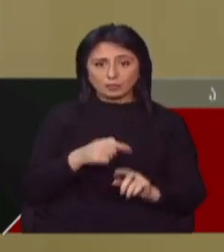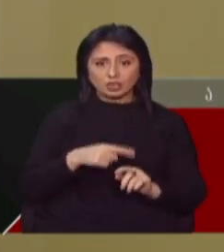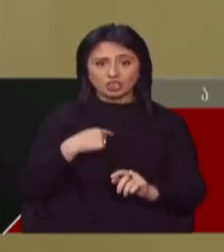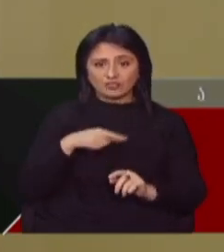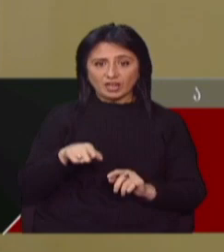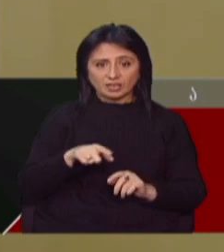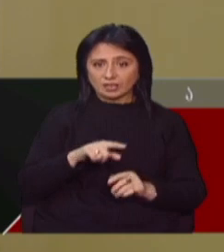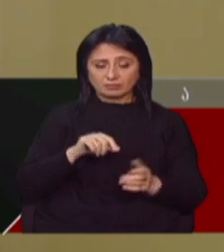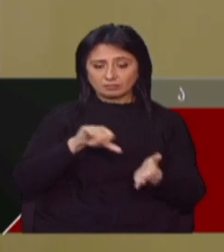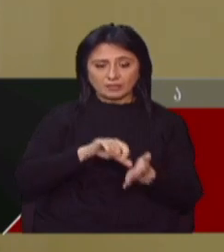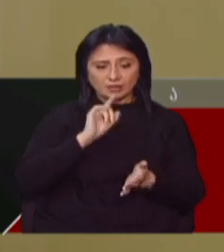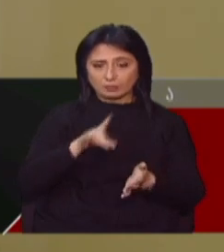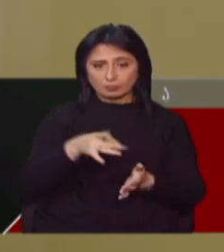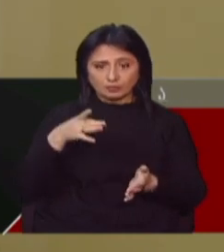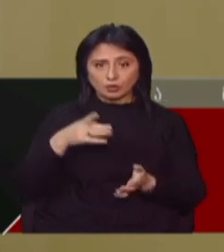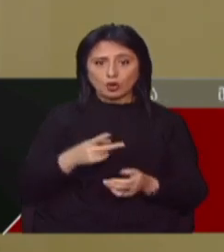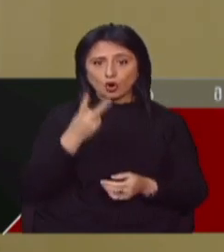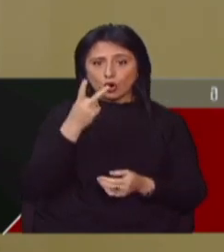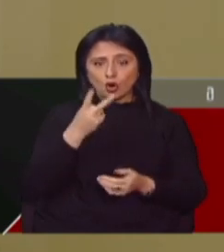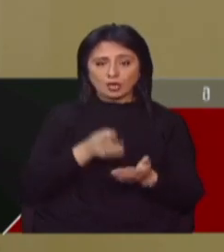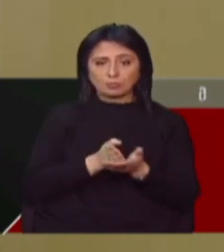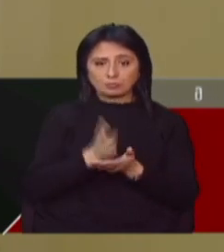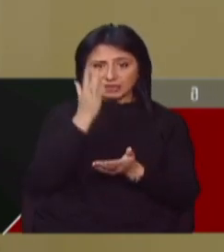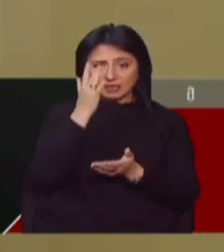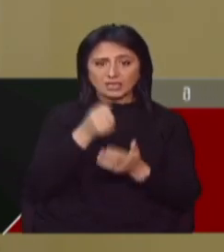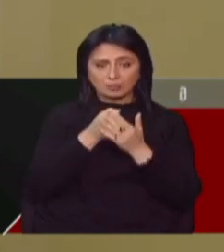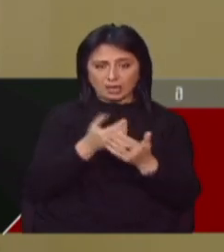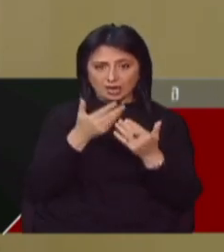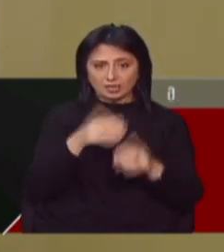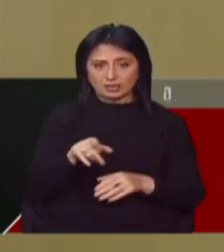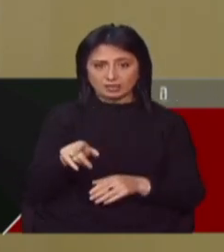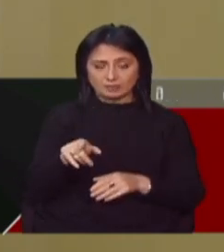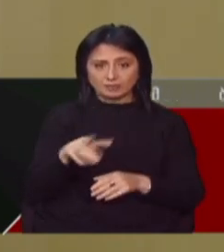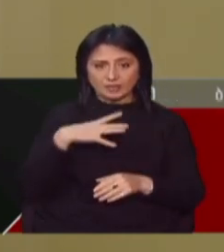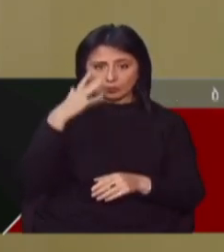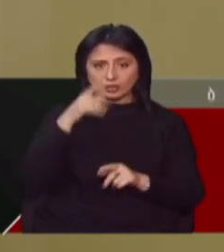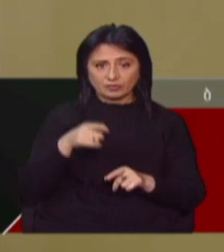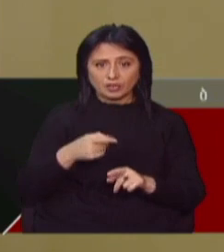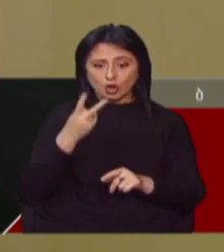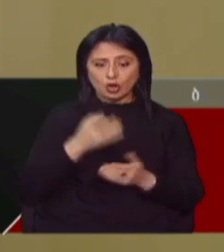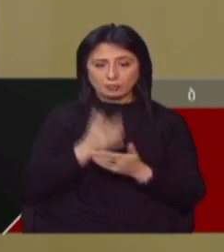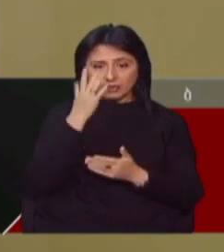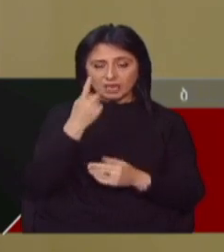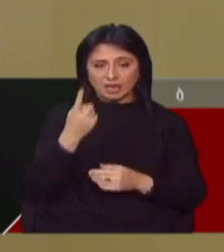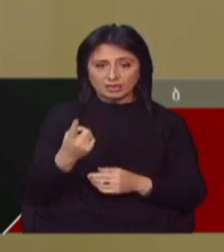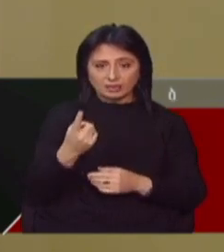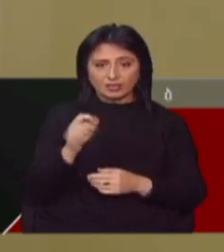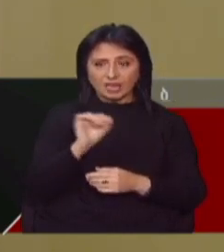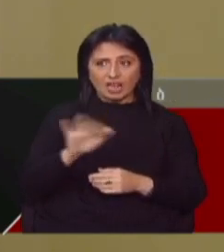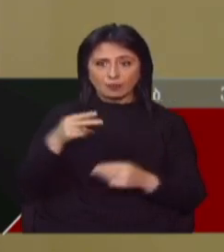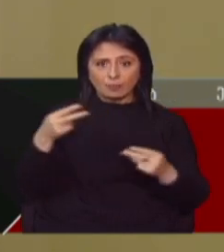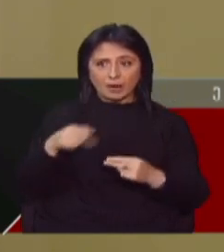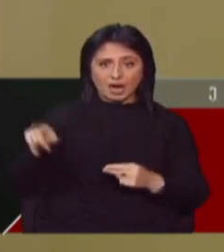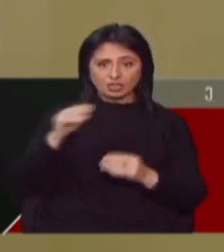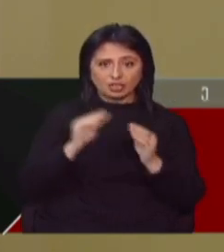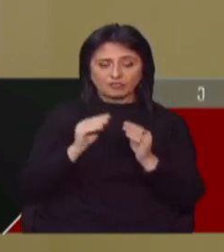ჩვენ ამაში რა თქმა უნდა მონაწილეობას არ მივიღებთ. ორი მიზანი ნამდვილად მიაღწია ქართულ მოოცნებამ, ორ მიზანს, ერთი რომ ევროპელ